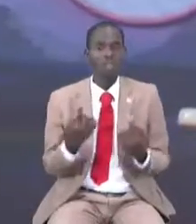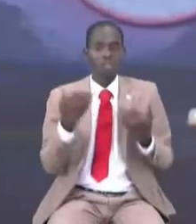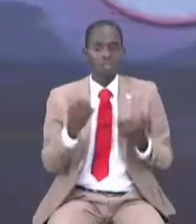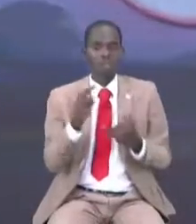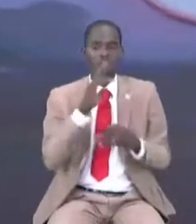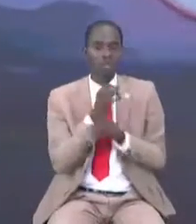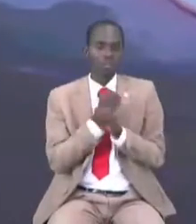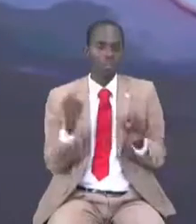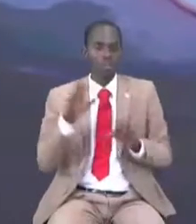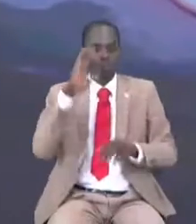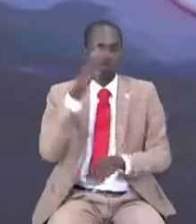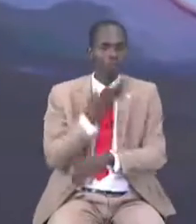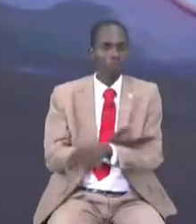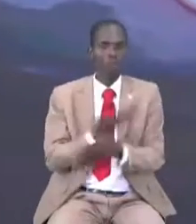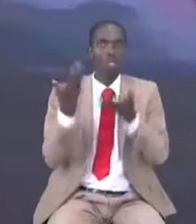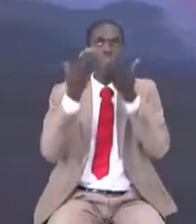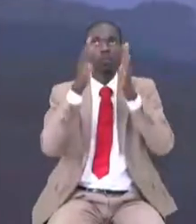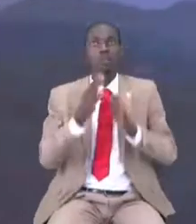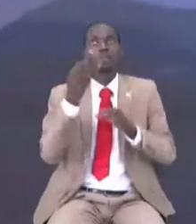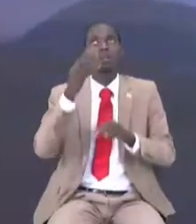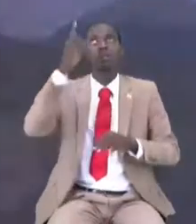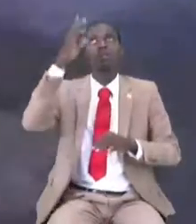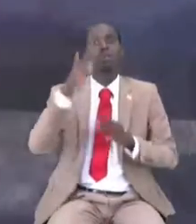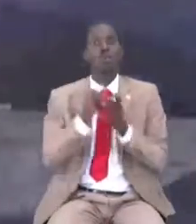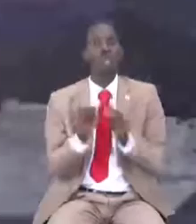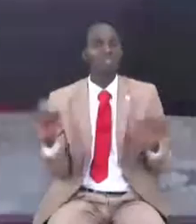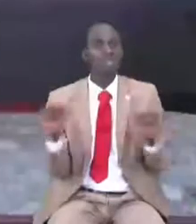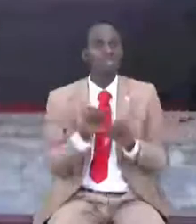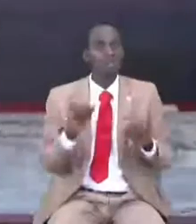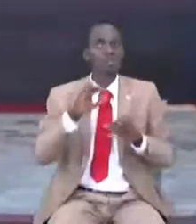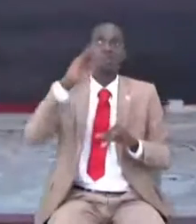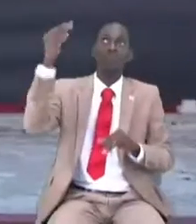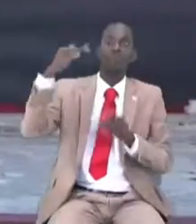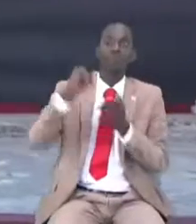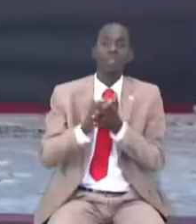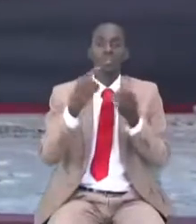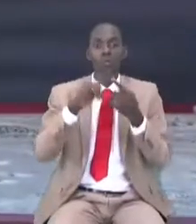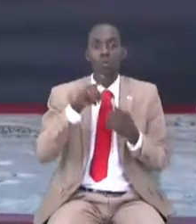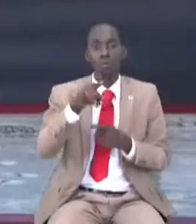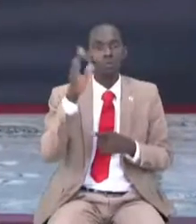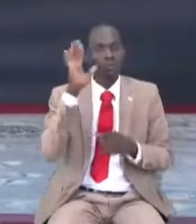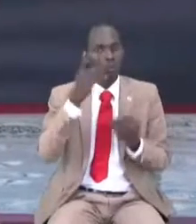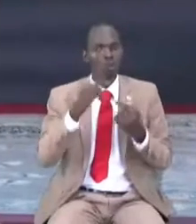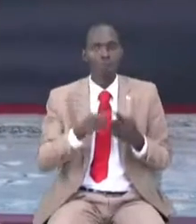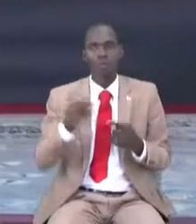qui vous est parvenue leur sera parvenue. Et il a mis sur nous, sur lui, l'iniquité de nous